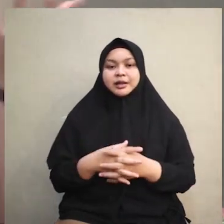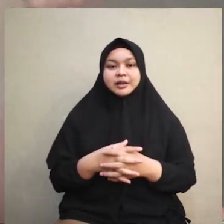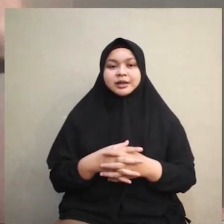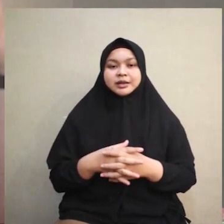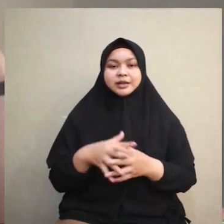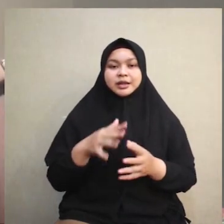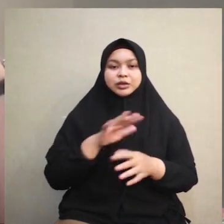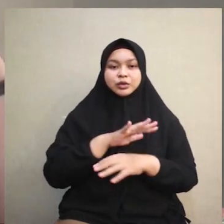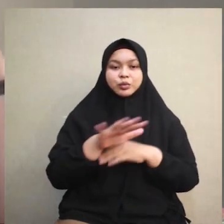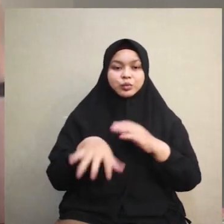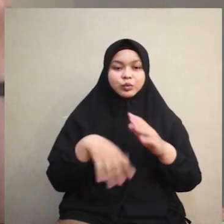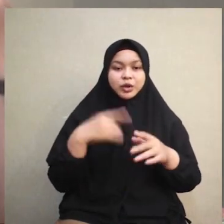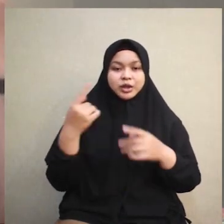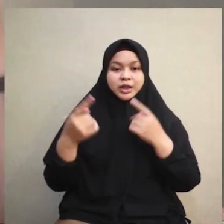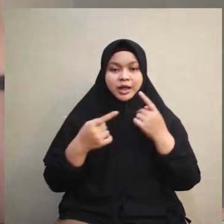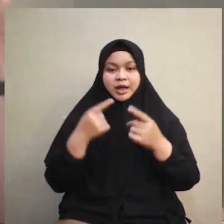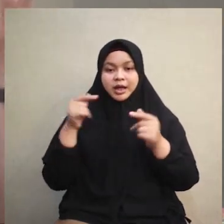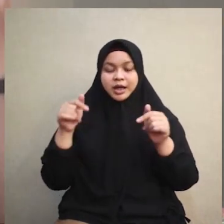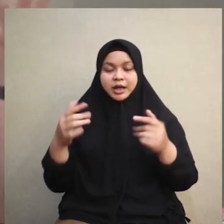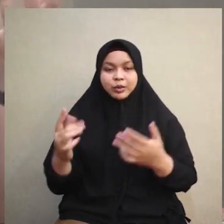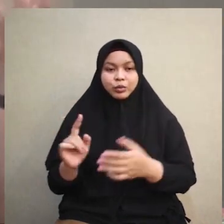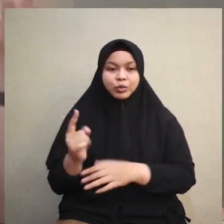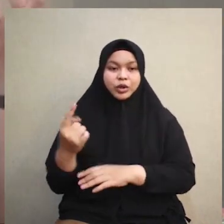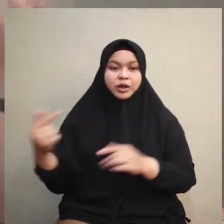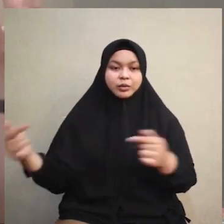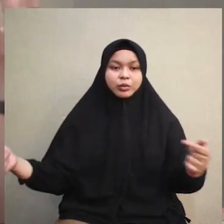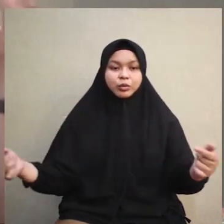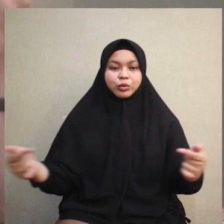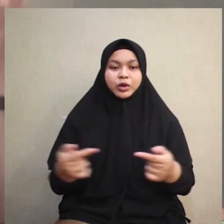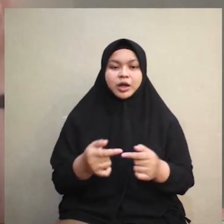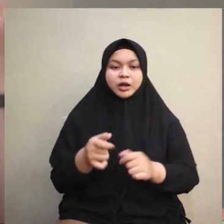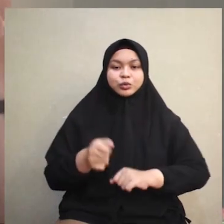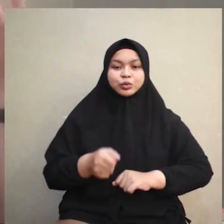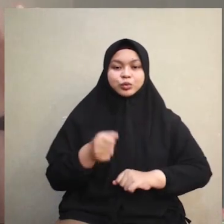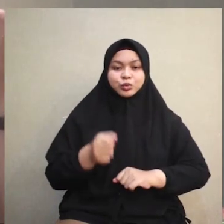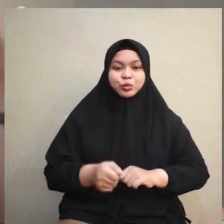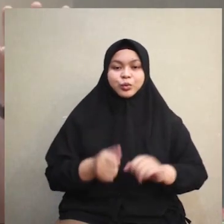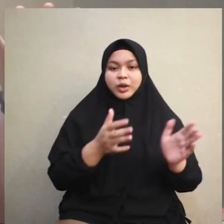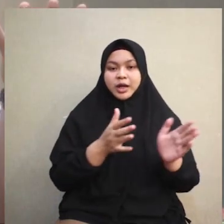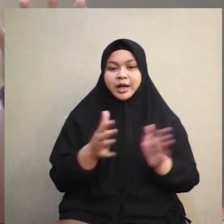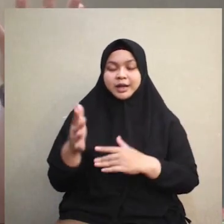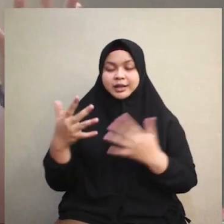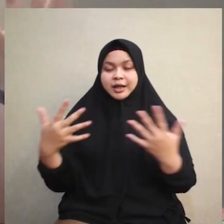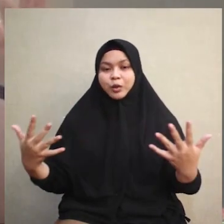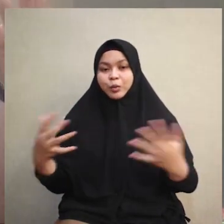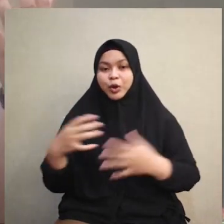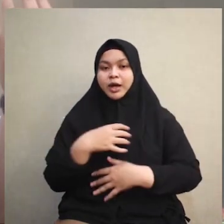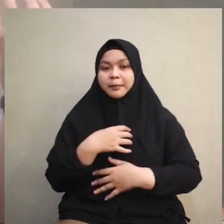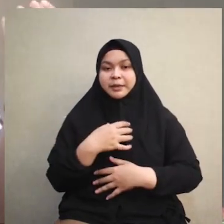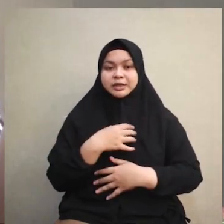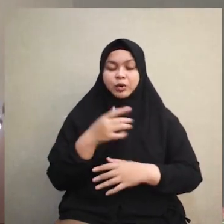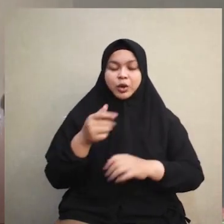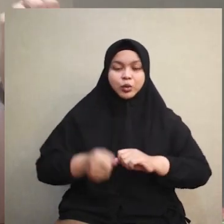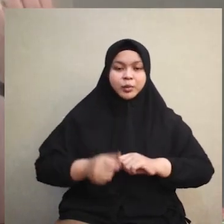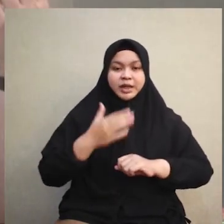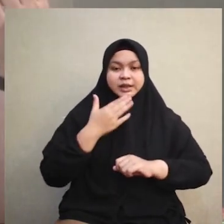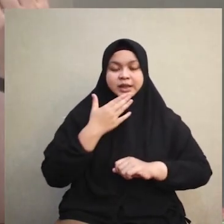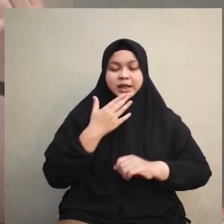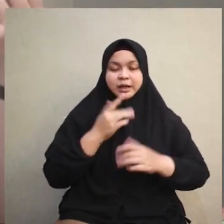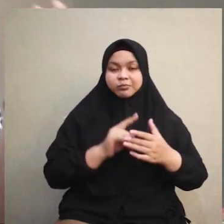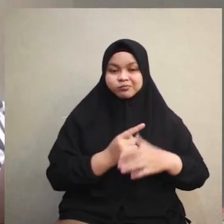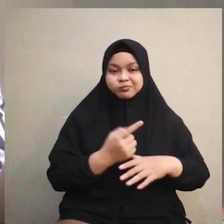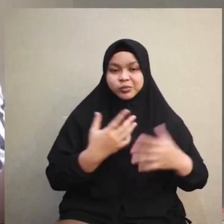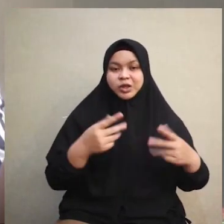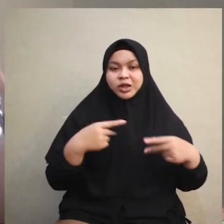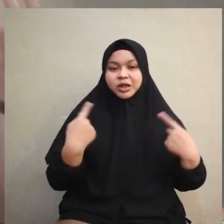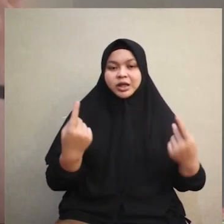kira semua diantara kita ini sekarang udah mulai ada urusannya dengan hukum gitu kan dengan hal-hal yang bersifat hukum dari yang mulai sederhana misalnya kita